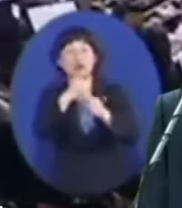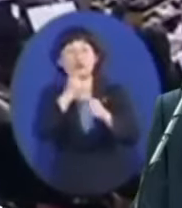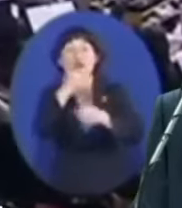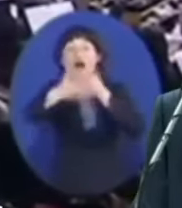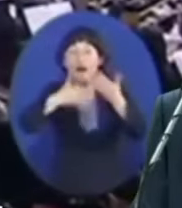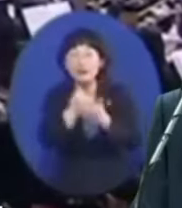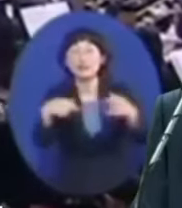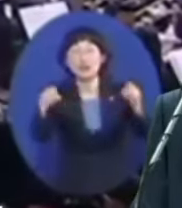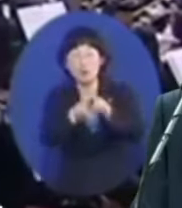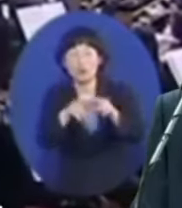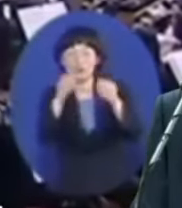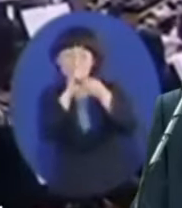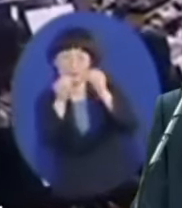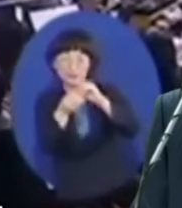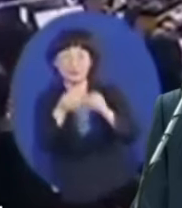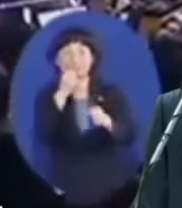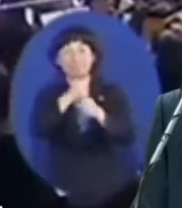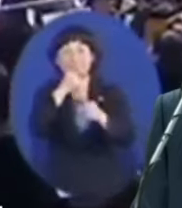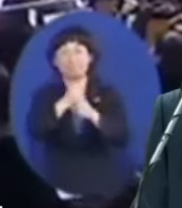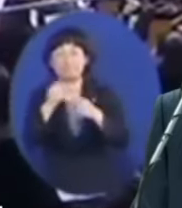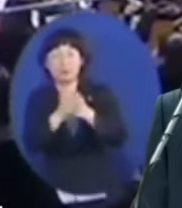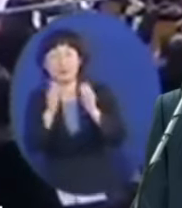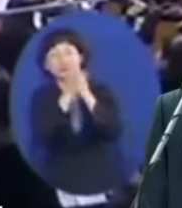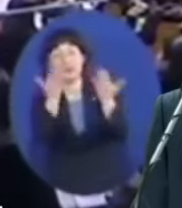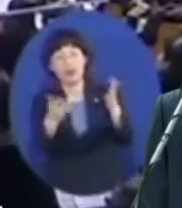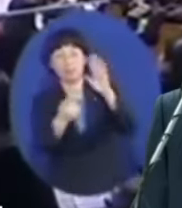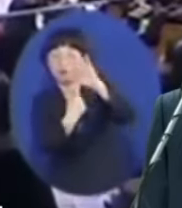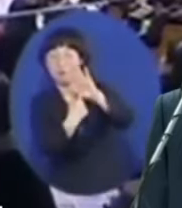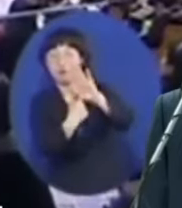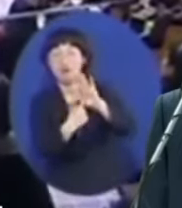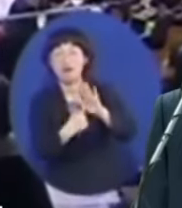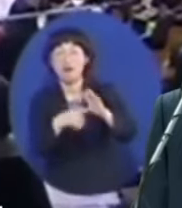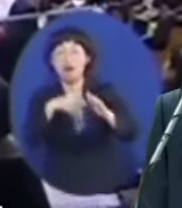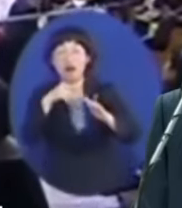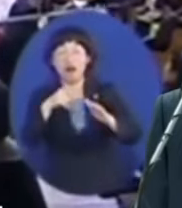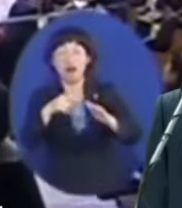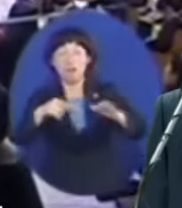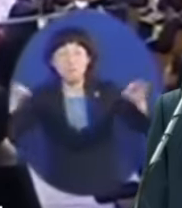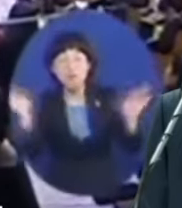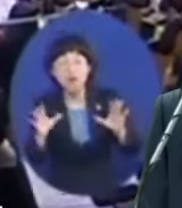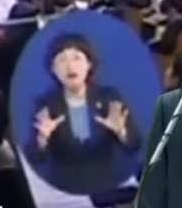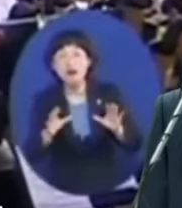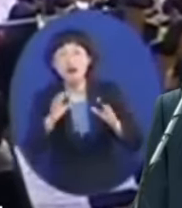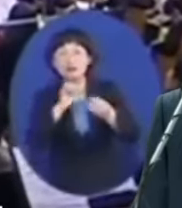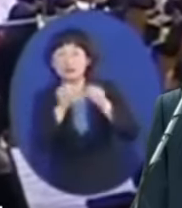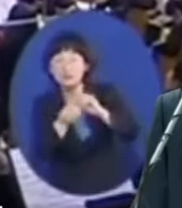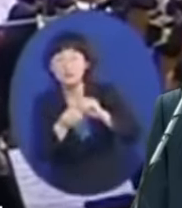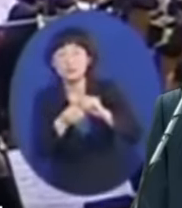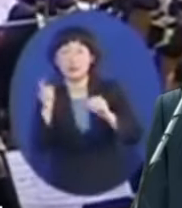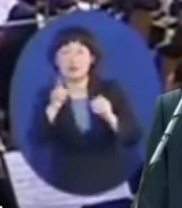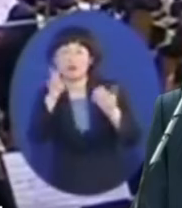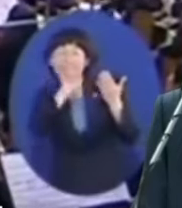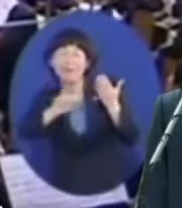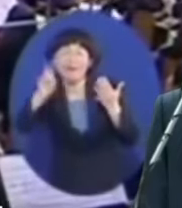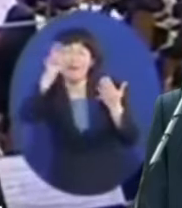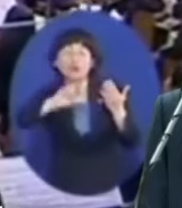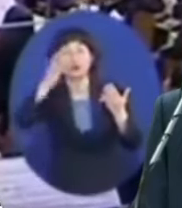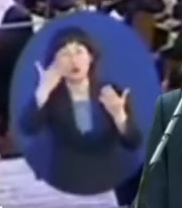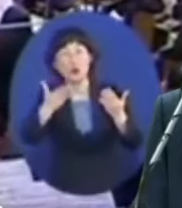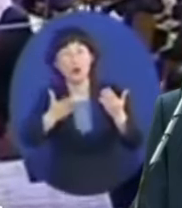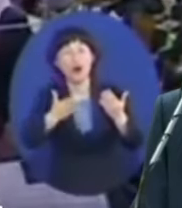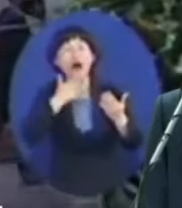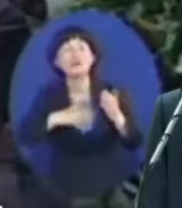적어서 그 시를 책으로 발표하니까 일약에 그 시가 찬송이 되고 사는 사람에게 애송이